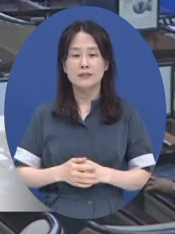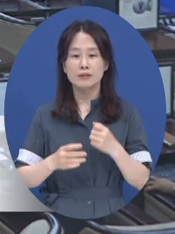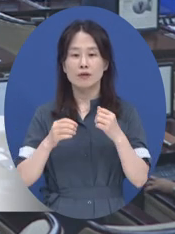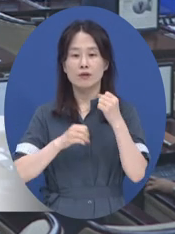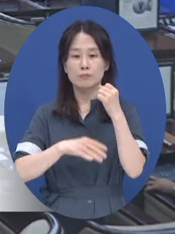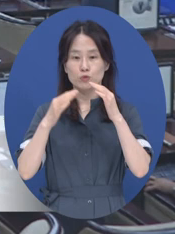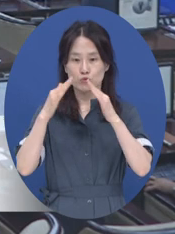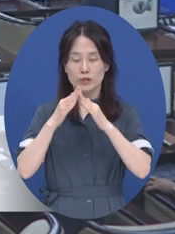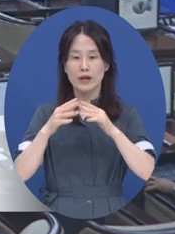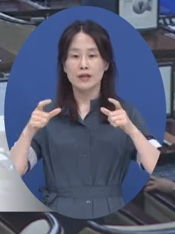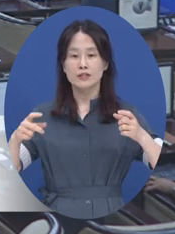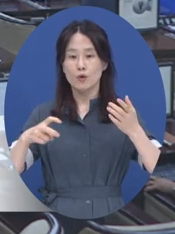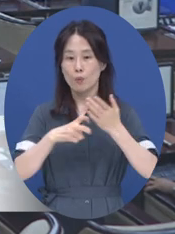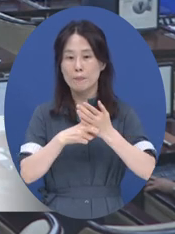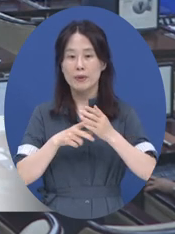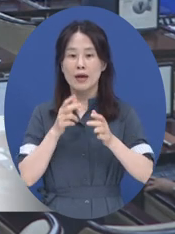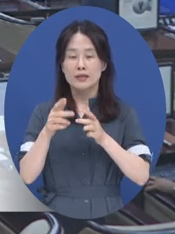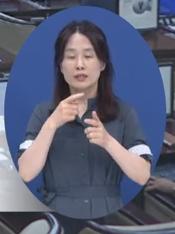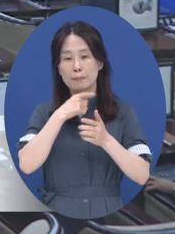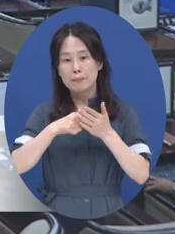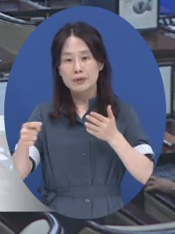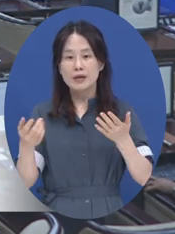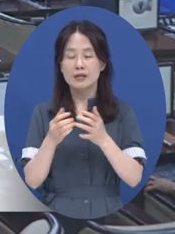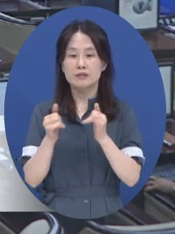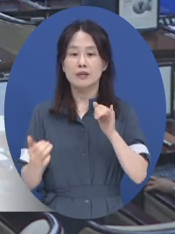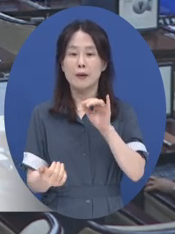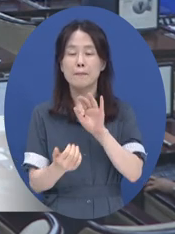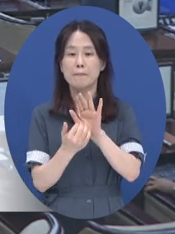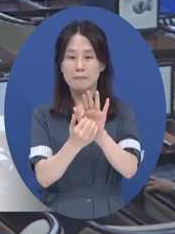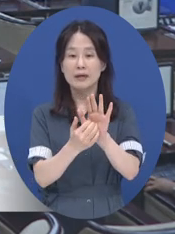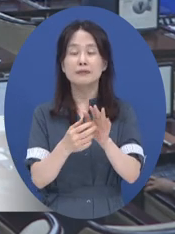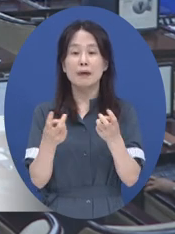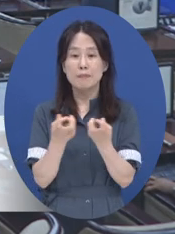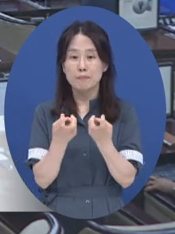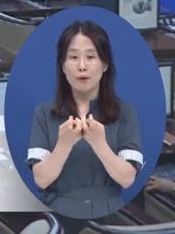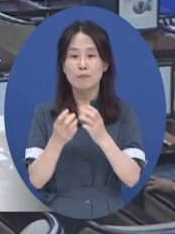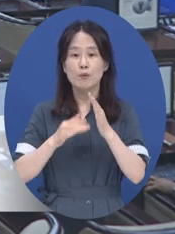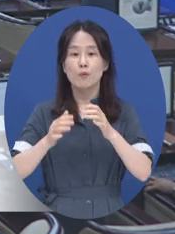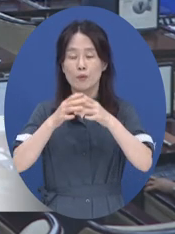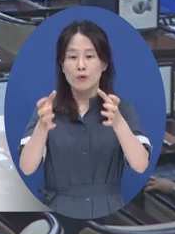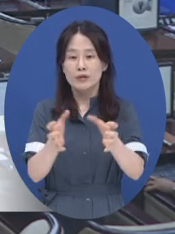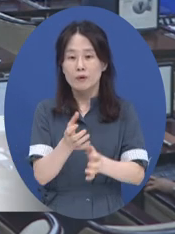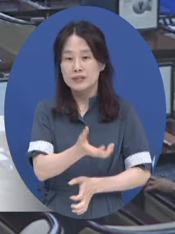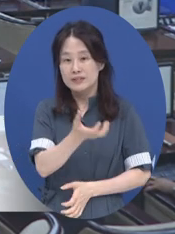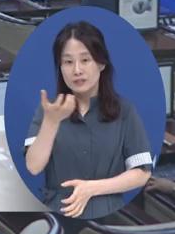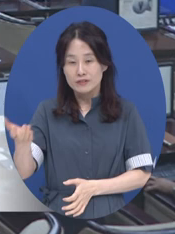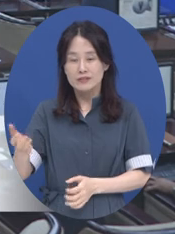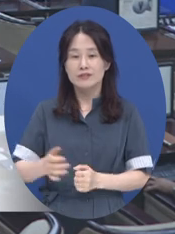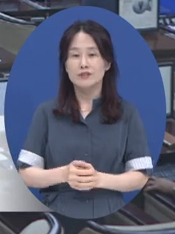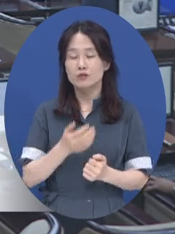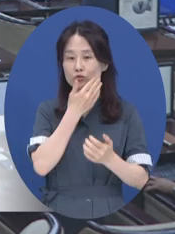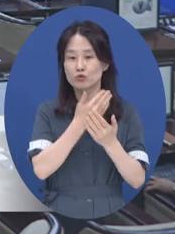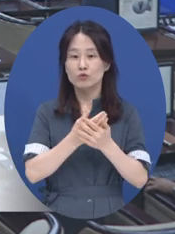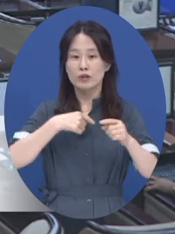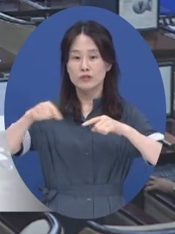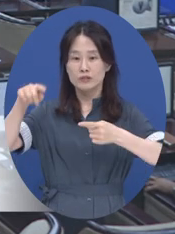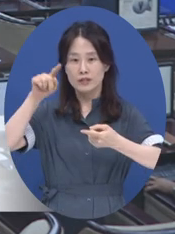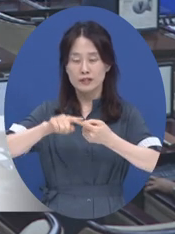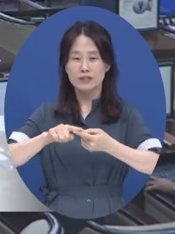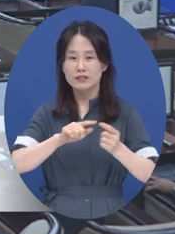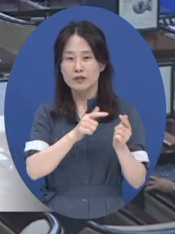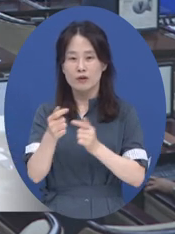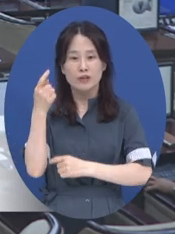기본주택과 지역화폐, 산업재해로 인한 노동자 사고 예방책, 공공기관 이전 등 민선 7기 핵심 정책을 두고 여러